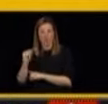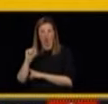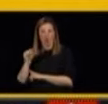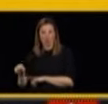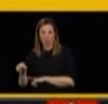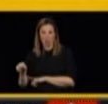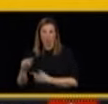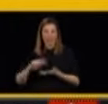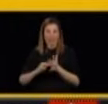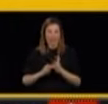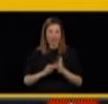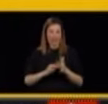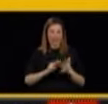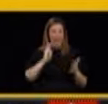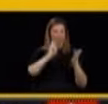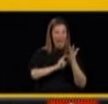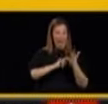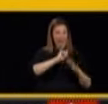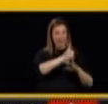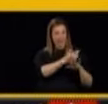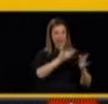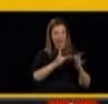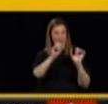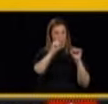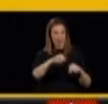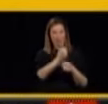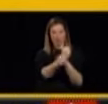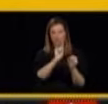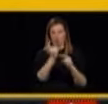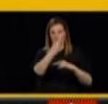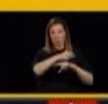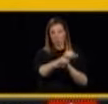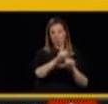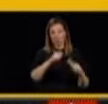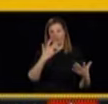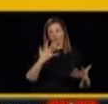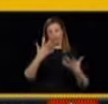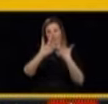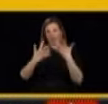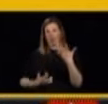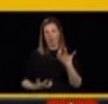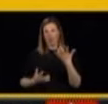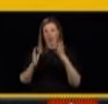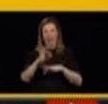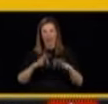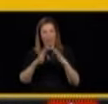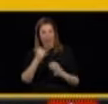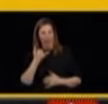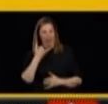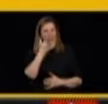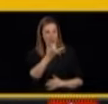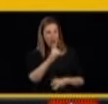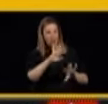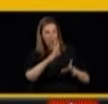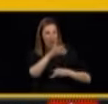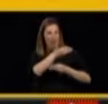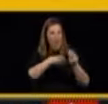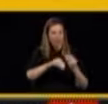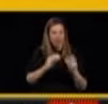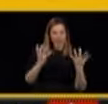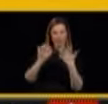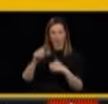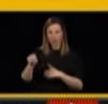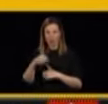Donc, il y a toute une évaluation à faire avec la personne qui veut contribuer. Donc, on a eu 3